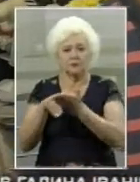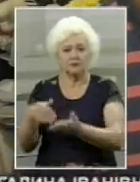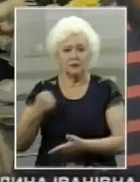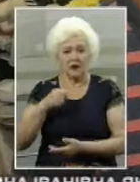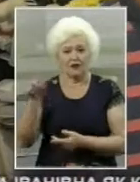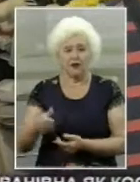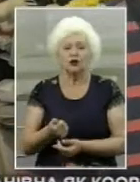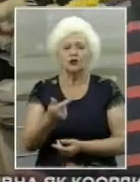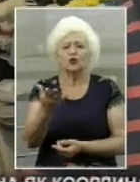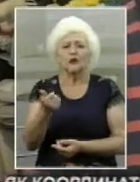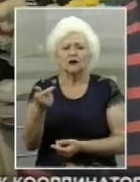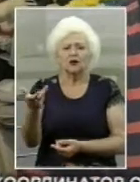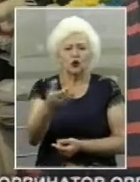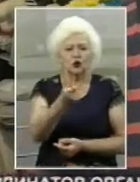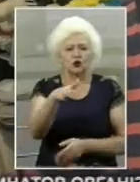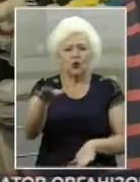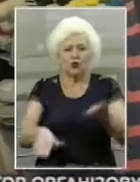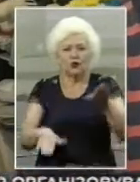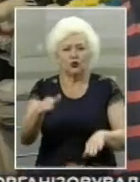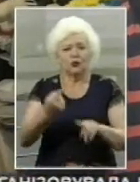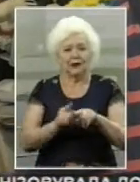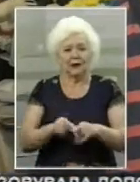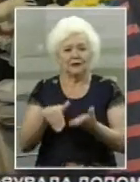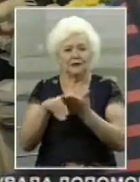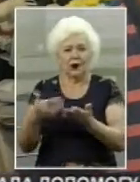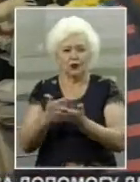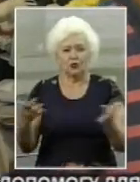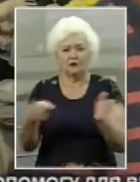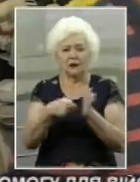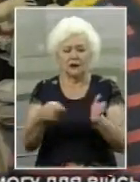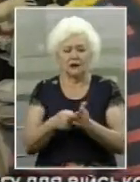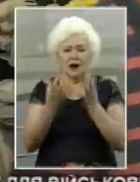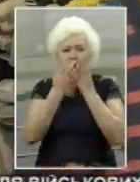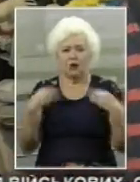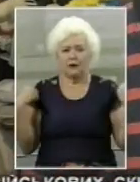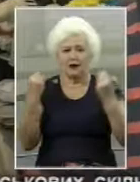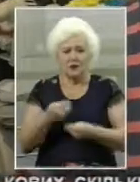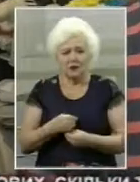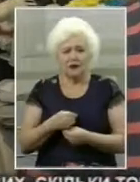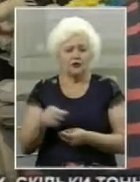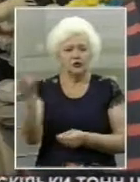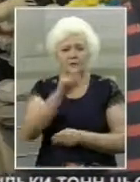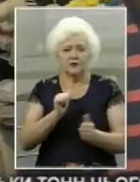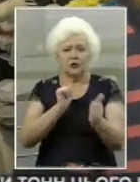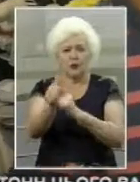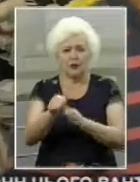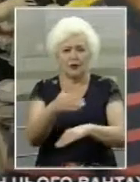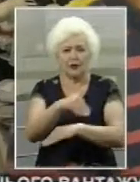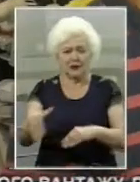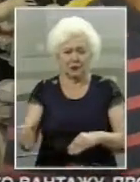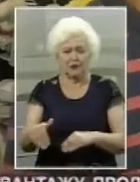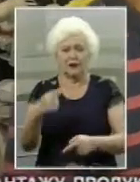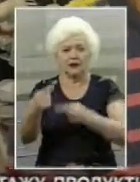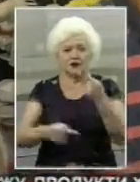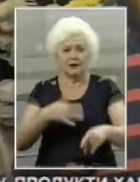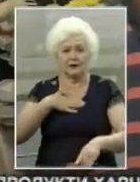І скільки тонн цього грузу, продукти питання, теплі речі, все на передовій. І лично через наші